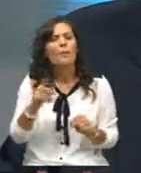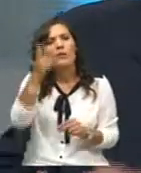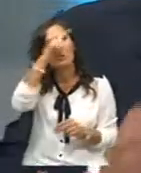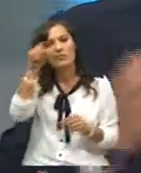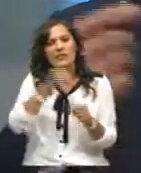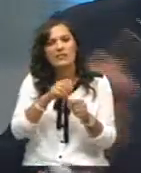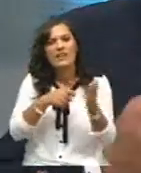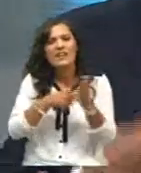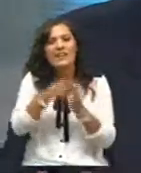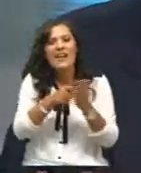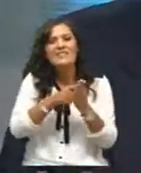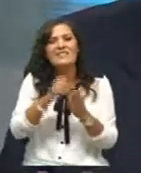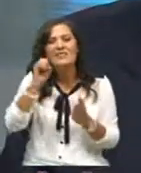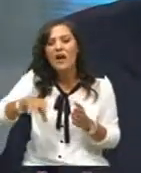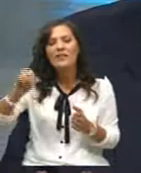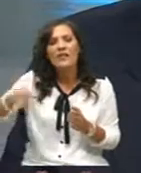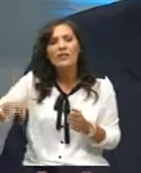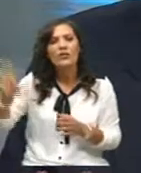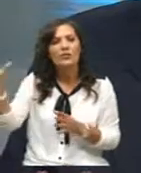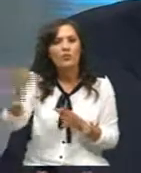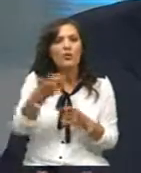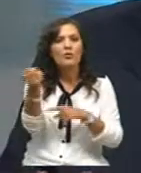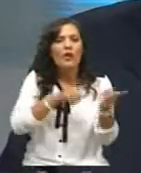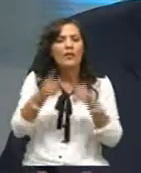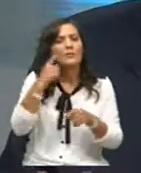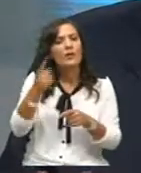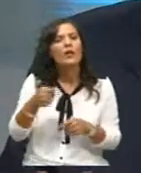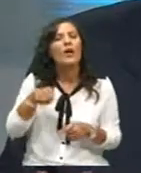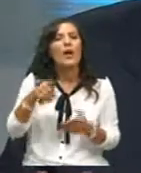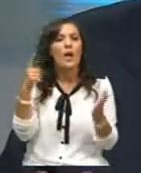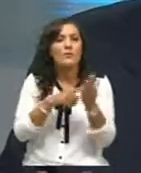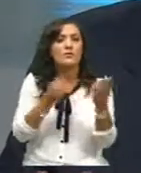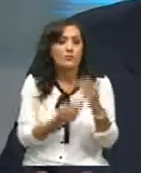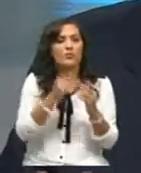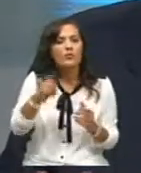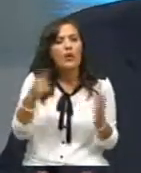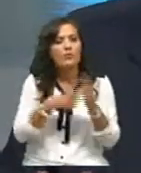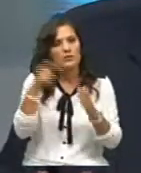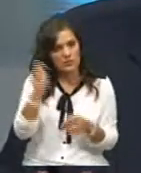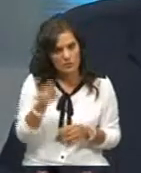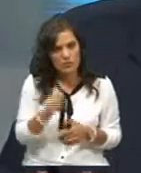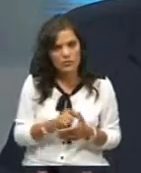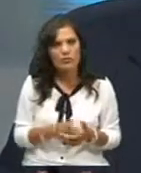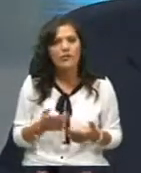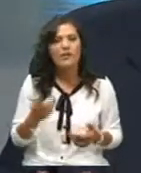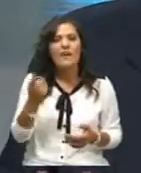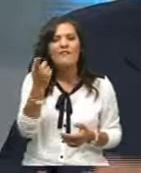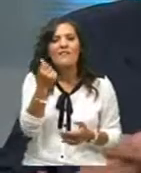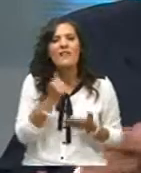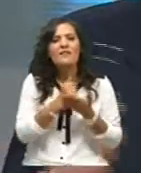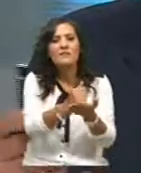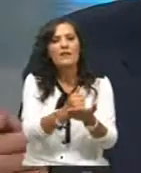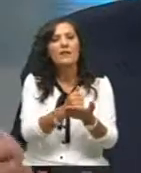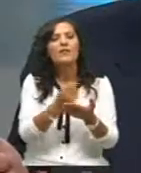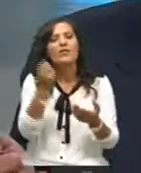Türkiye'deki lastik atıkların toplanması yönetimi amacıyla kuruldu bu amacı gerçekleştiriyoruz bu ve Finansbank